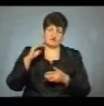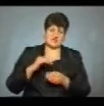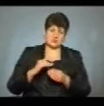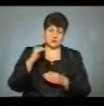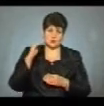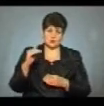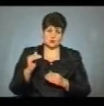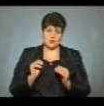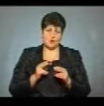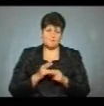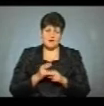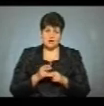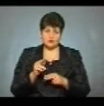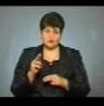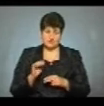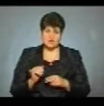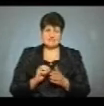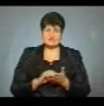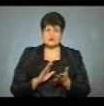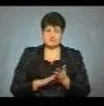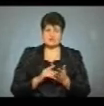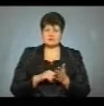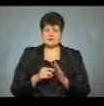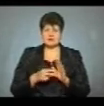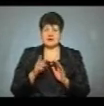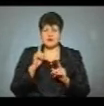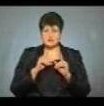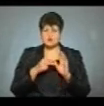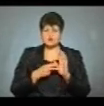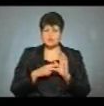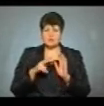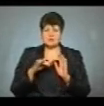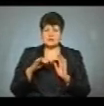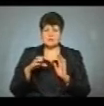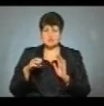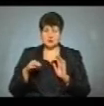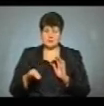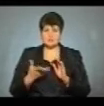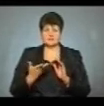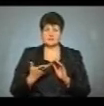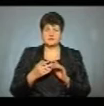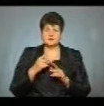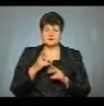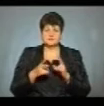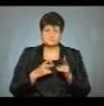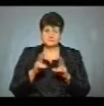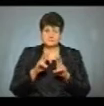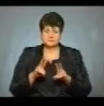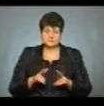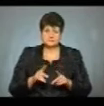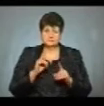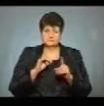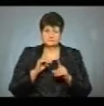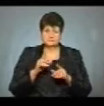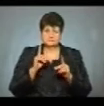Гаївському мості. Її зареєстрували в міськраді 7 листопада. Автор петиції Микола Якубовський. Щоб петицію розглянули на сесії міськради,